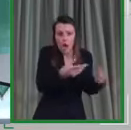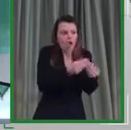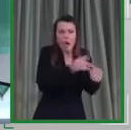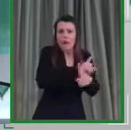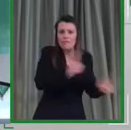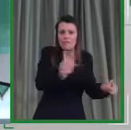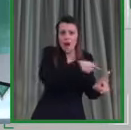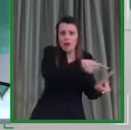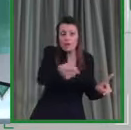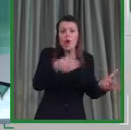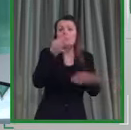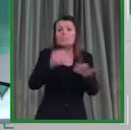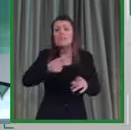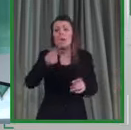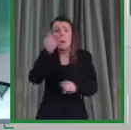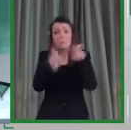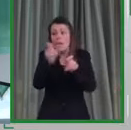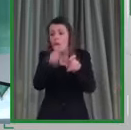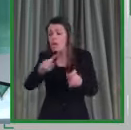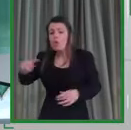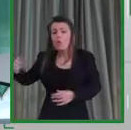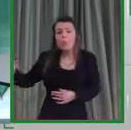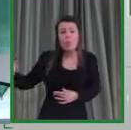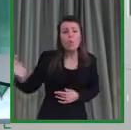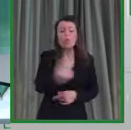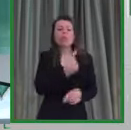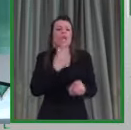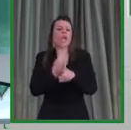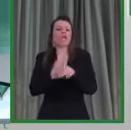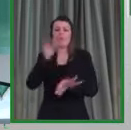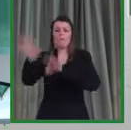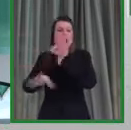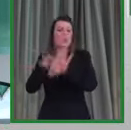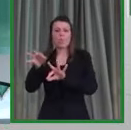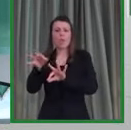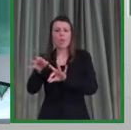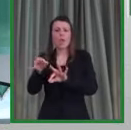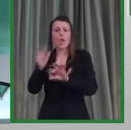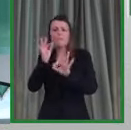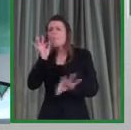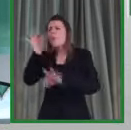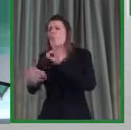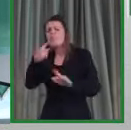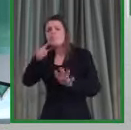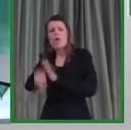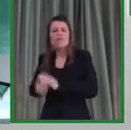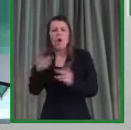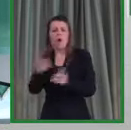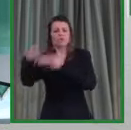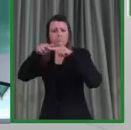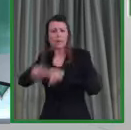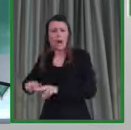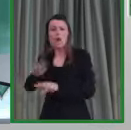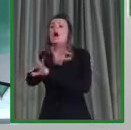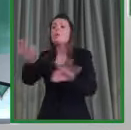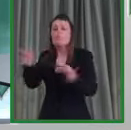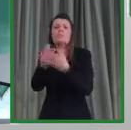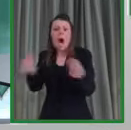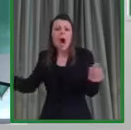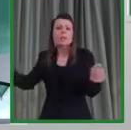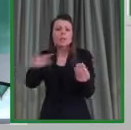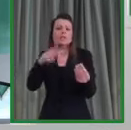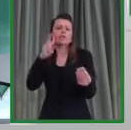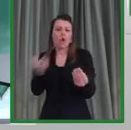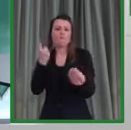di cure acute in un ospedale molti sono riusciti a trovarle altre ahimè non sono riusciti a